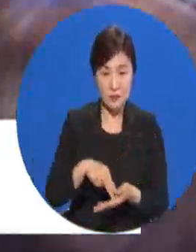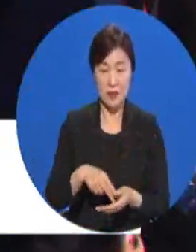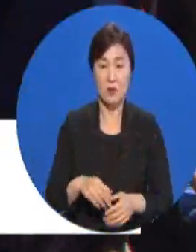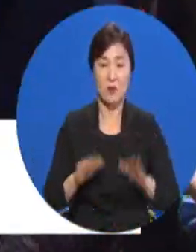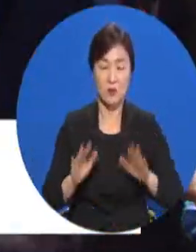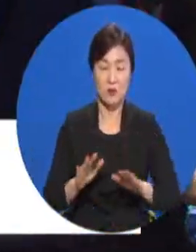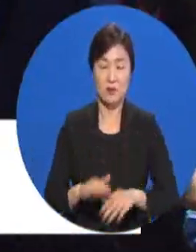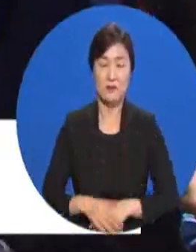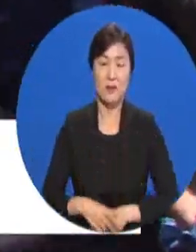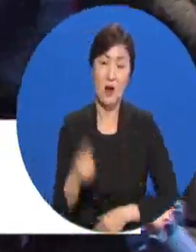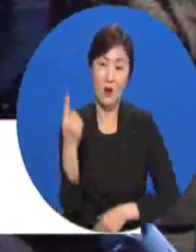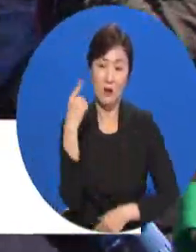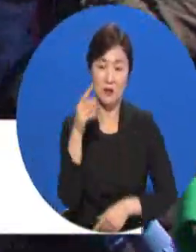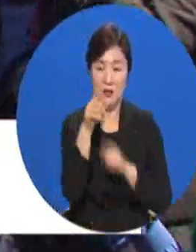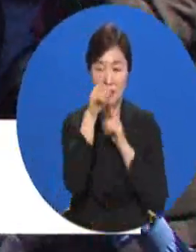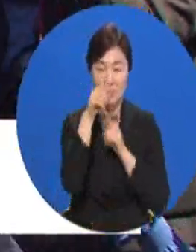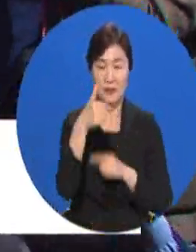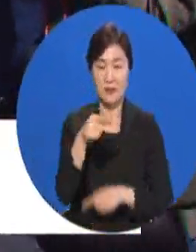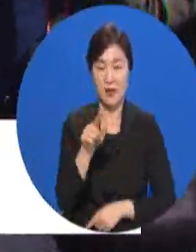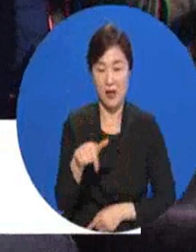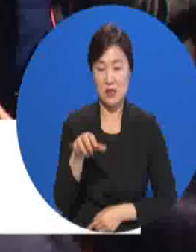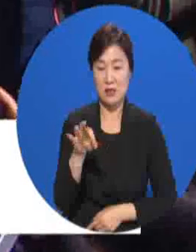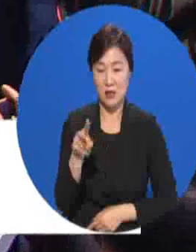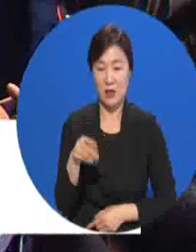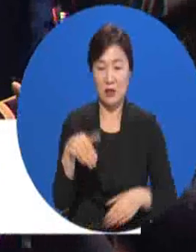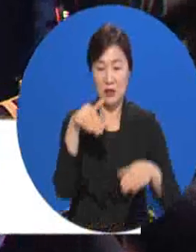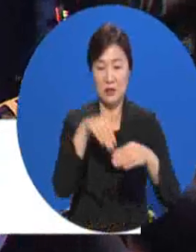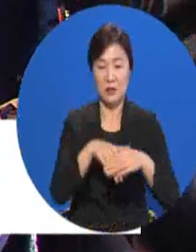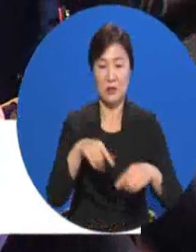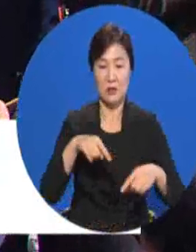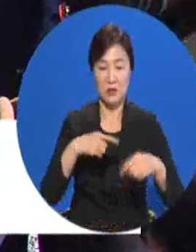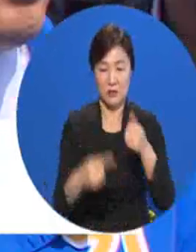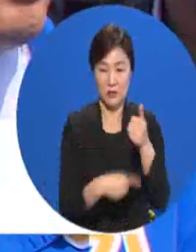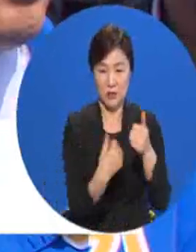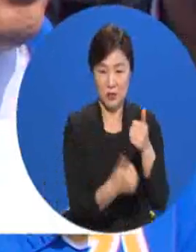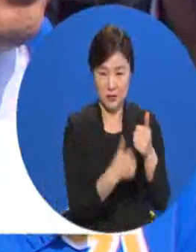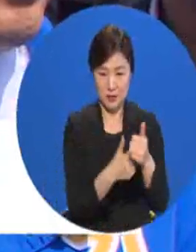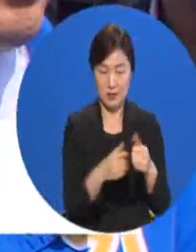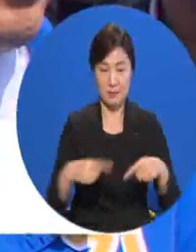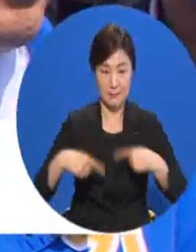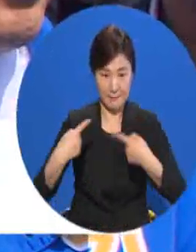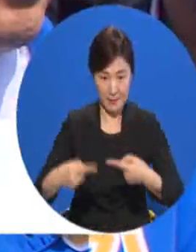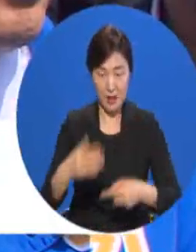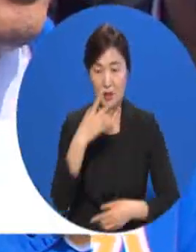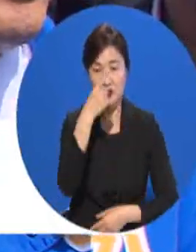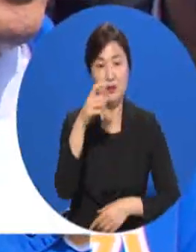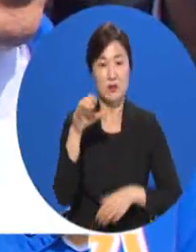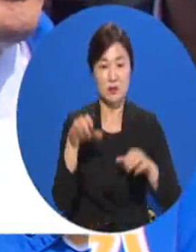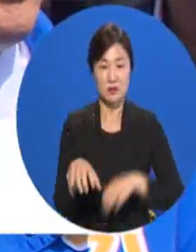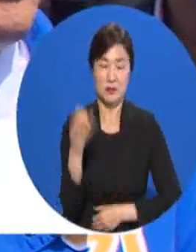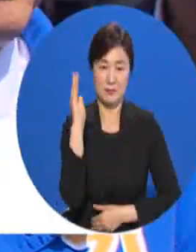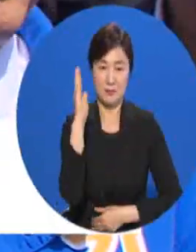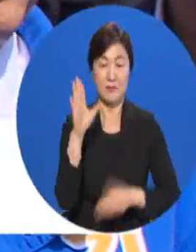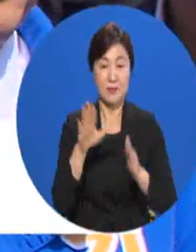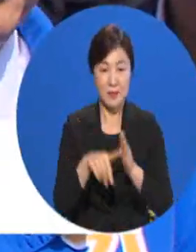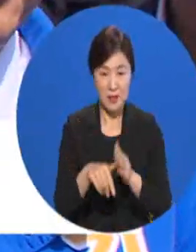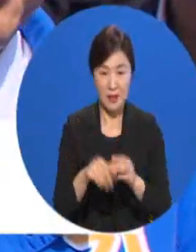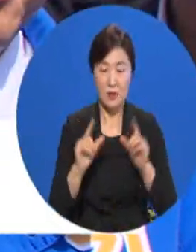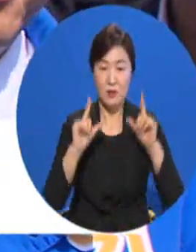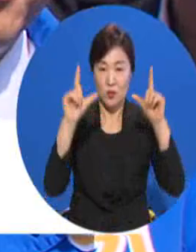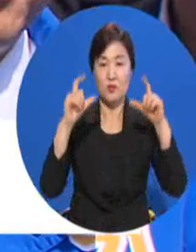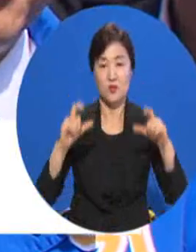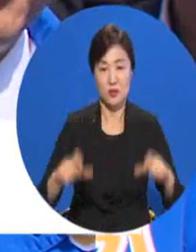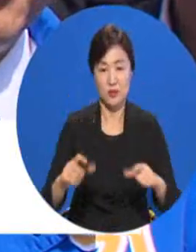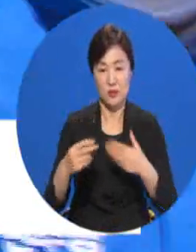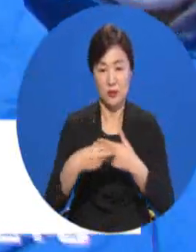통해 어제 이낙연 선대위원장이 참석한 순천 지원 유세 현장에서 동남권 의과대학 설립 공약이 제시된 것을